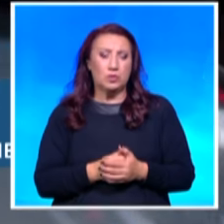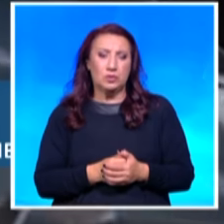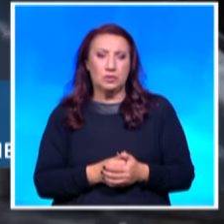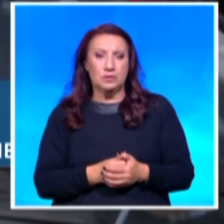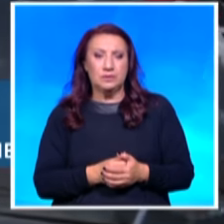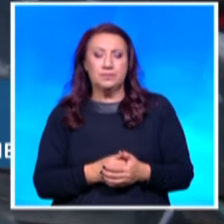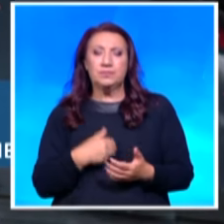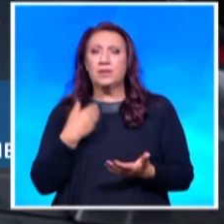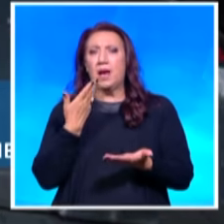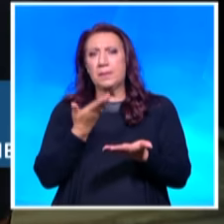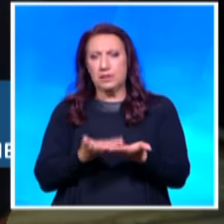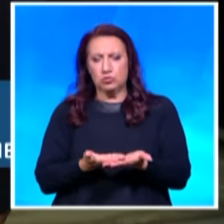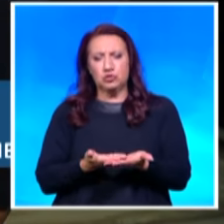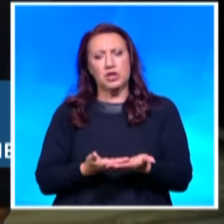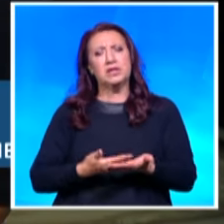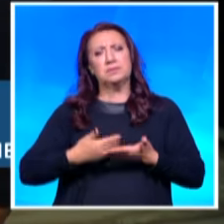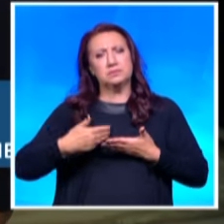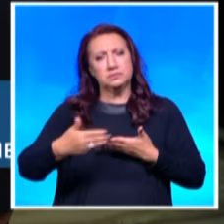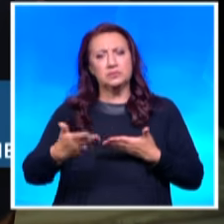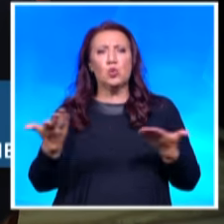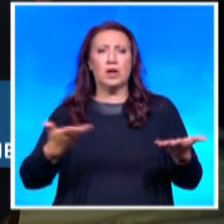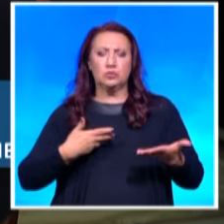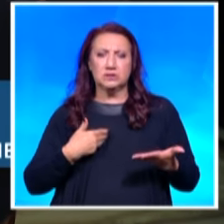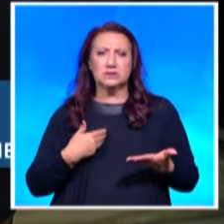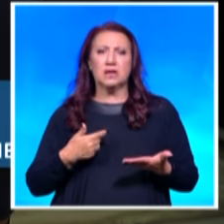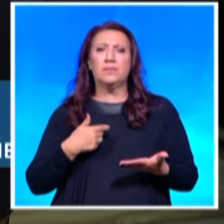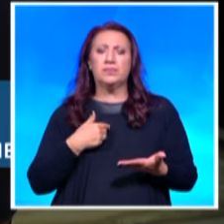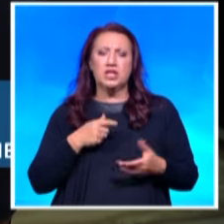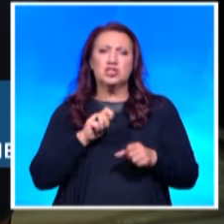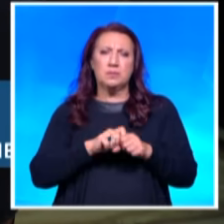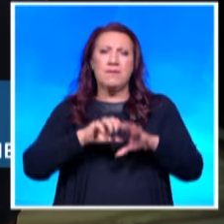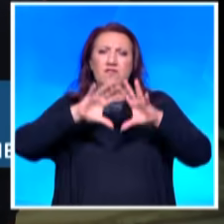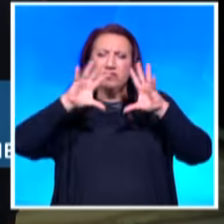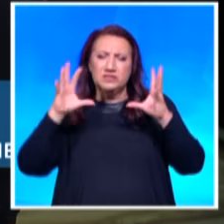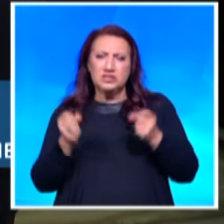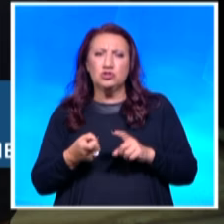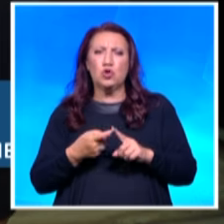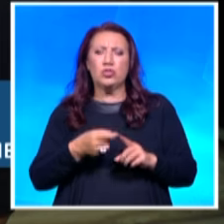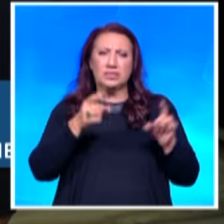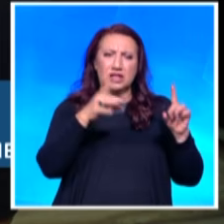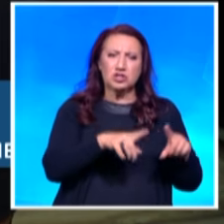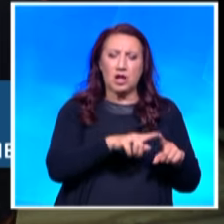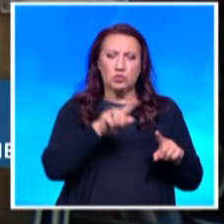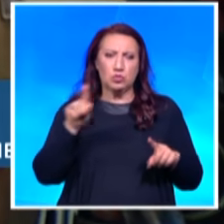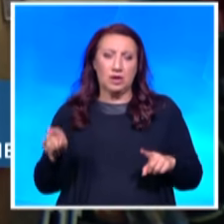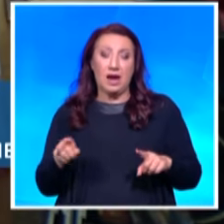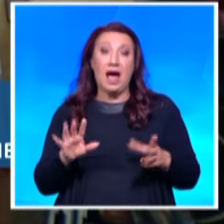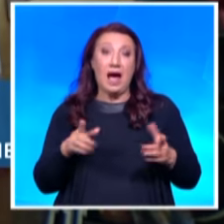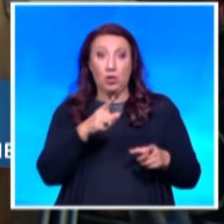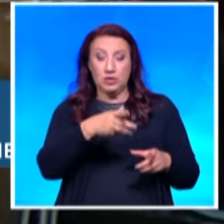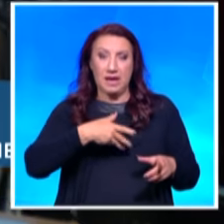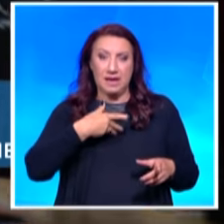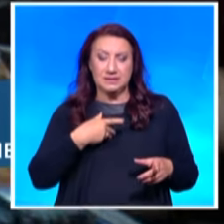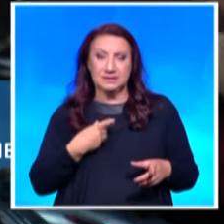Предложението е безсрочно и безвъзмездно. Ще поемем целият процес от А до Я, стига тя да пожелая да тръгне по тази пътека.